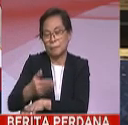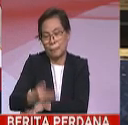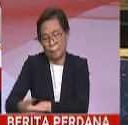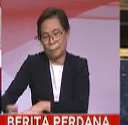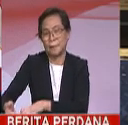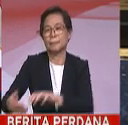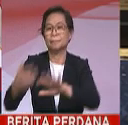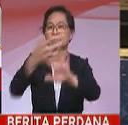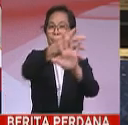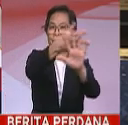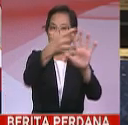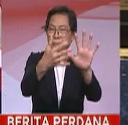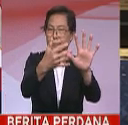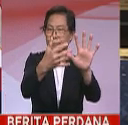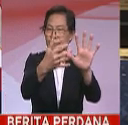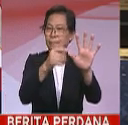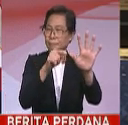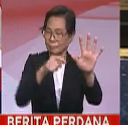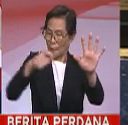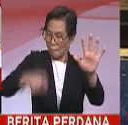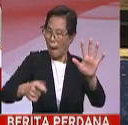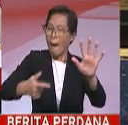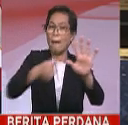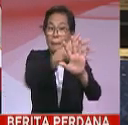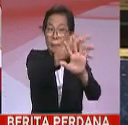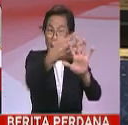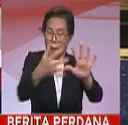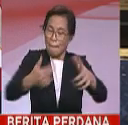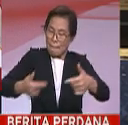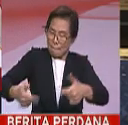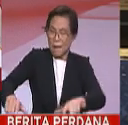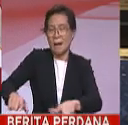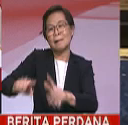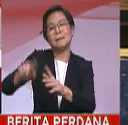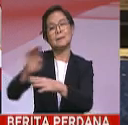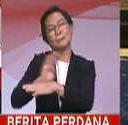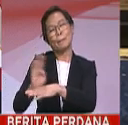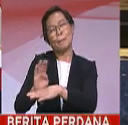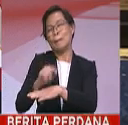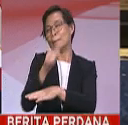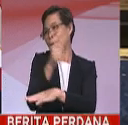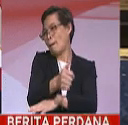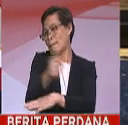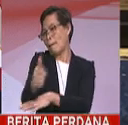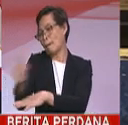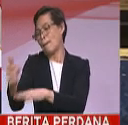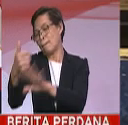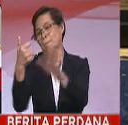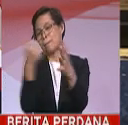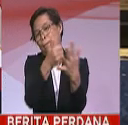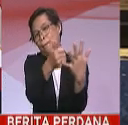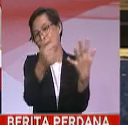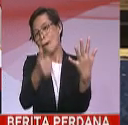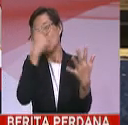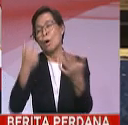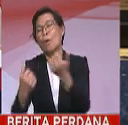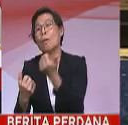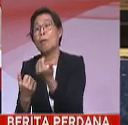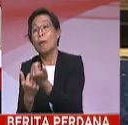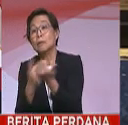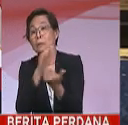komoditi. Sektor-sektor ini dibenar beroperasi kerana peranannya menyokong